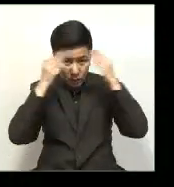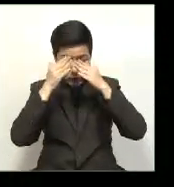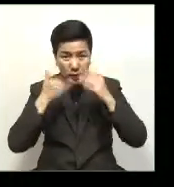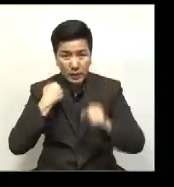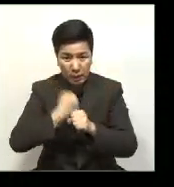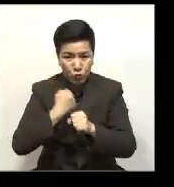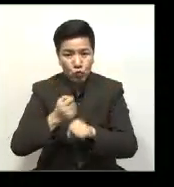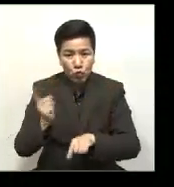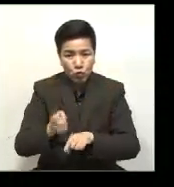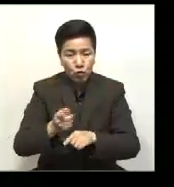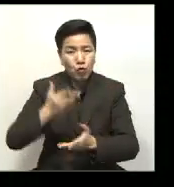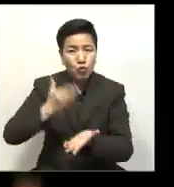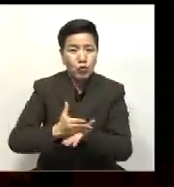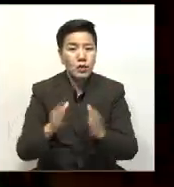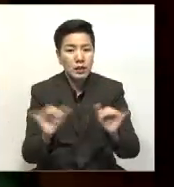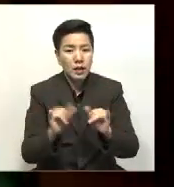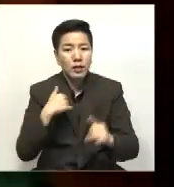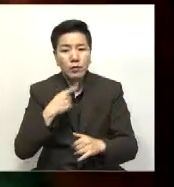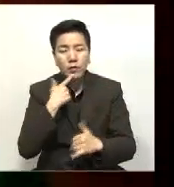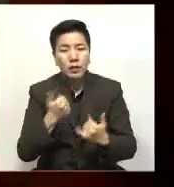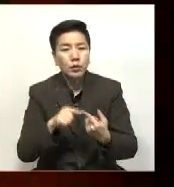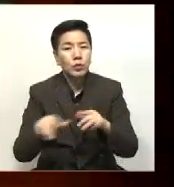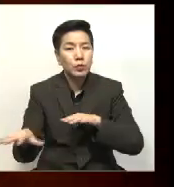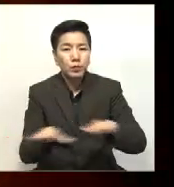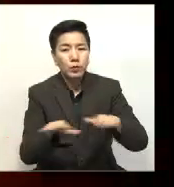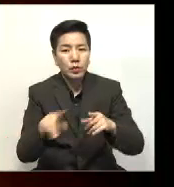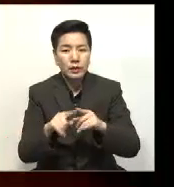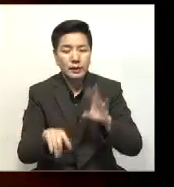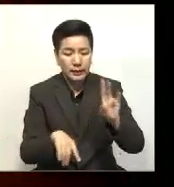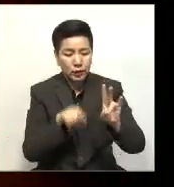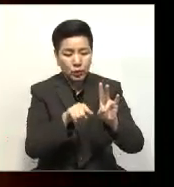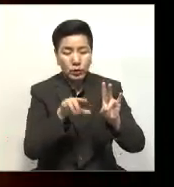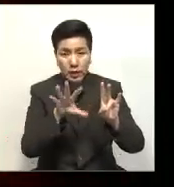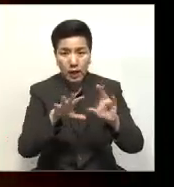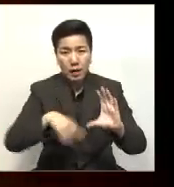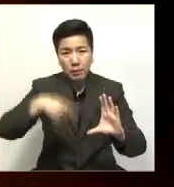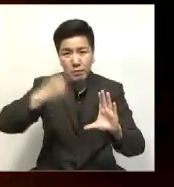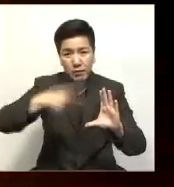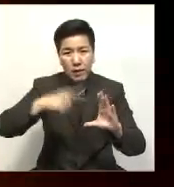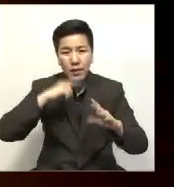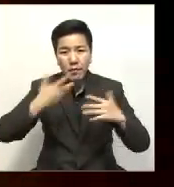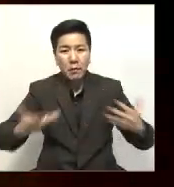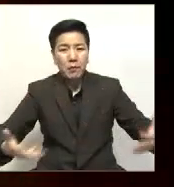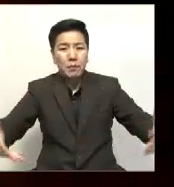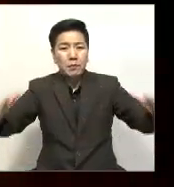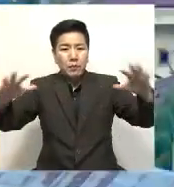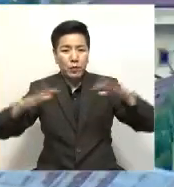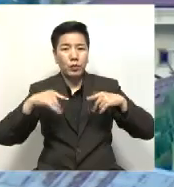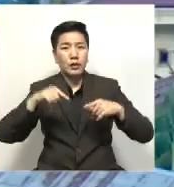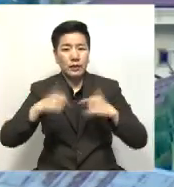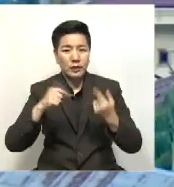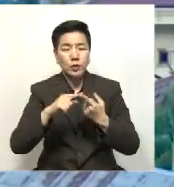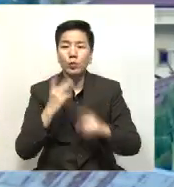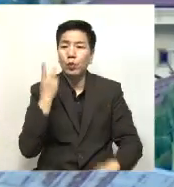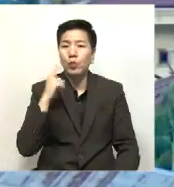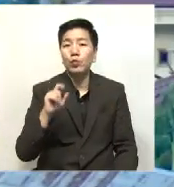ไม่ยุติปฏิบัติการค้นหาผู้รอดชีวิตจากเหตุแผ่นดินไหวขนาด 7.5 และสึนามิที่เกาะสุราเวสีซึ่